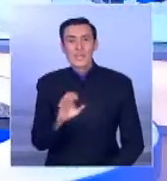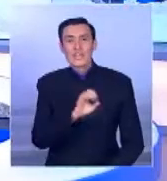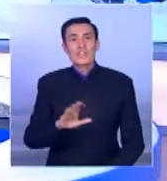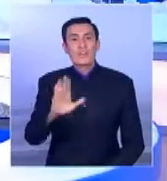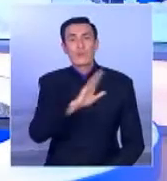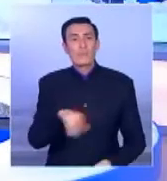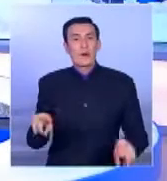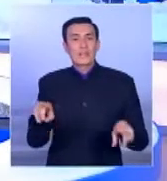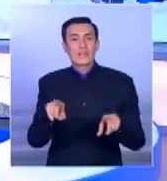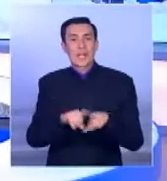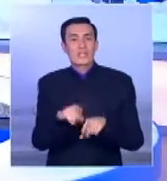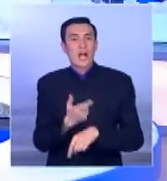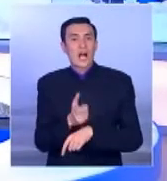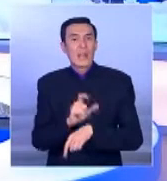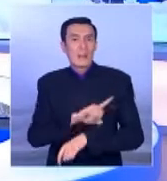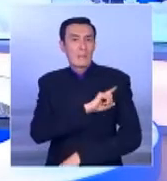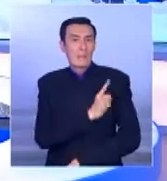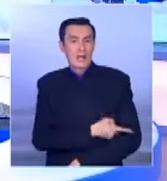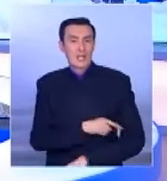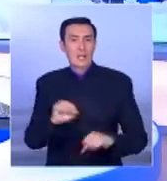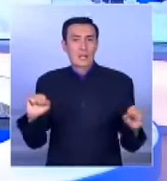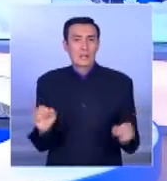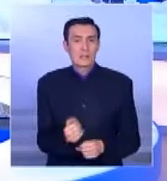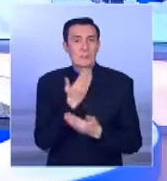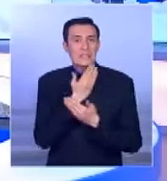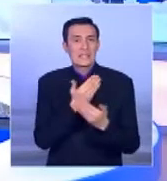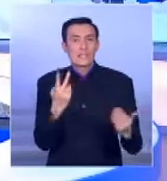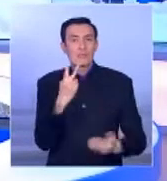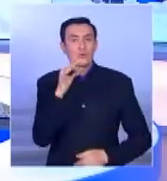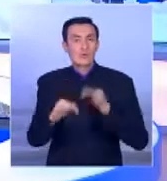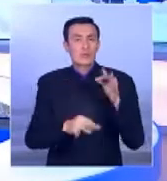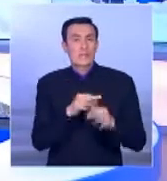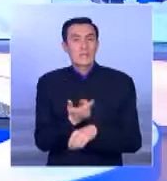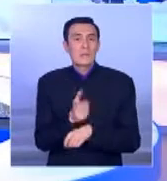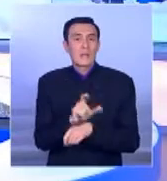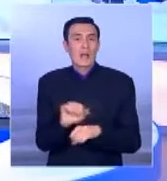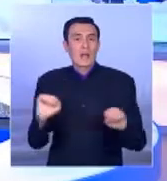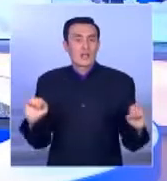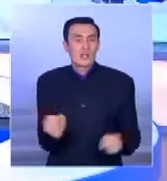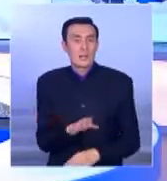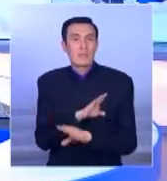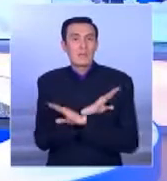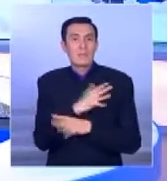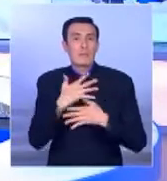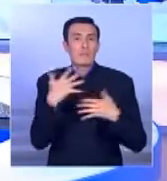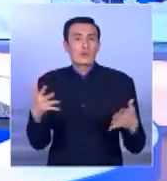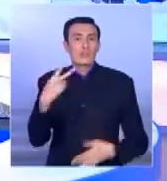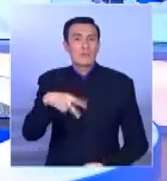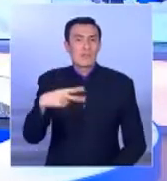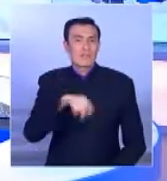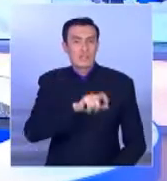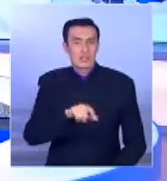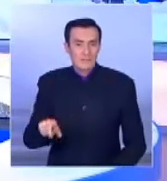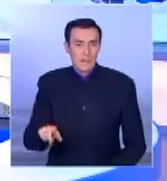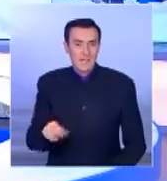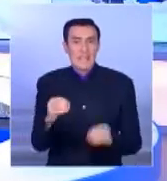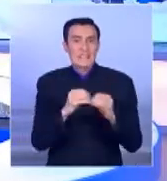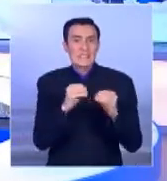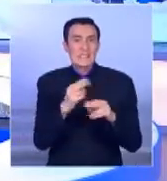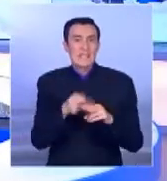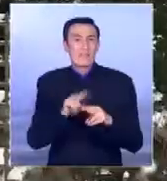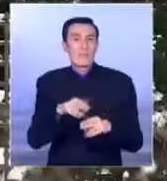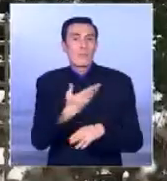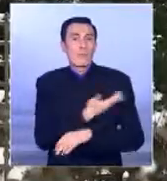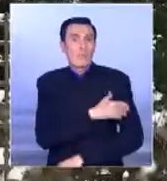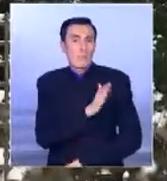Европа также во власти аномальных холодов. За последние двое суток от переохлаждения погибли более 20 человек, 10 из них в Польше. Обильные